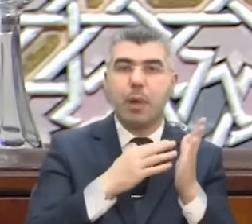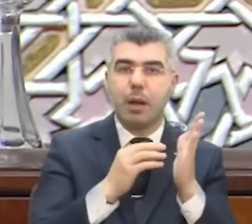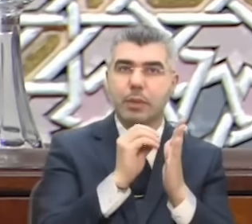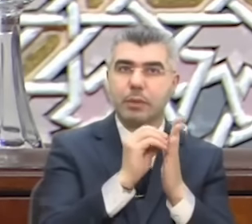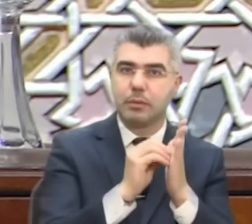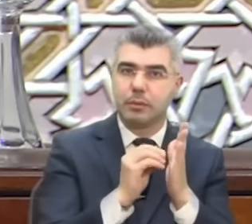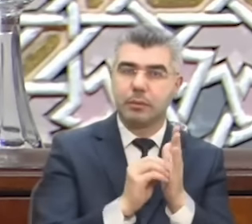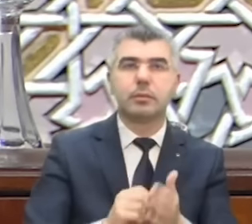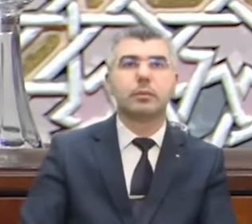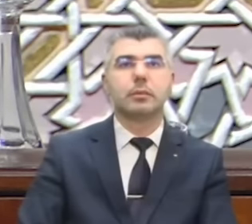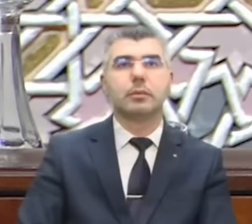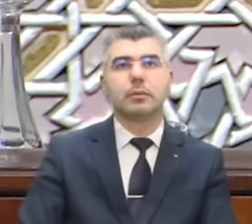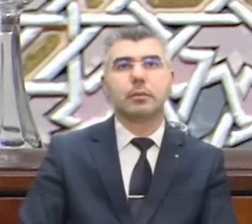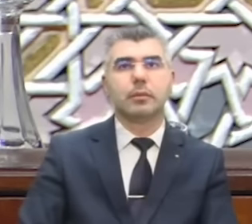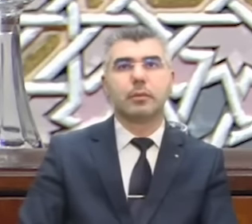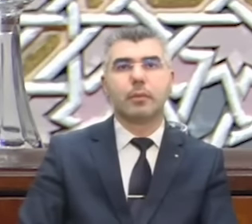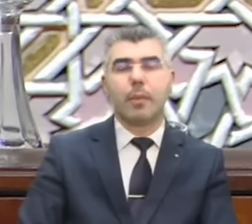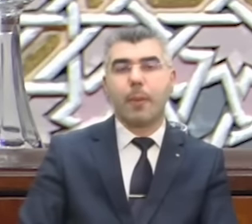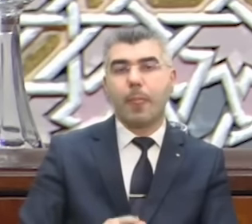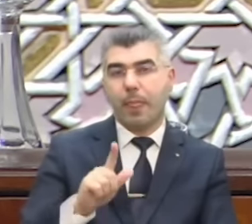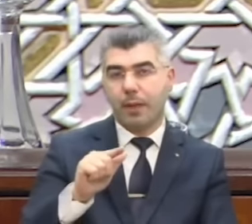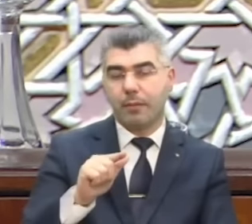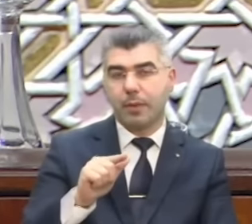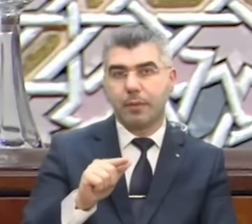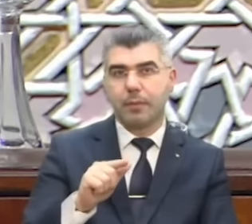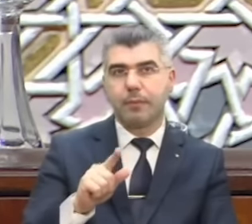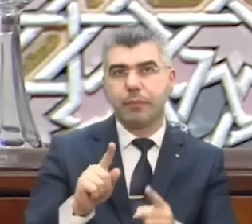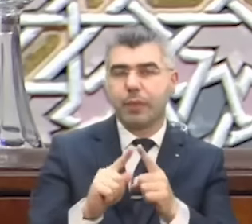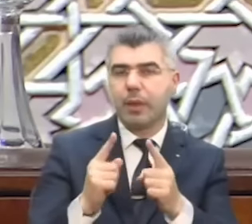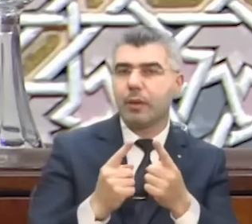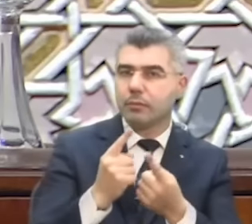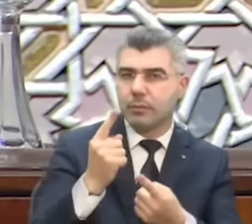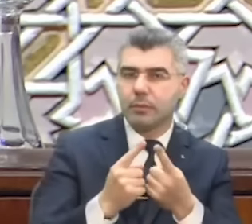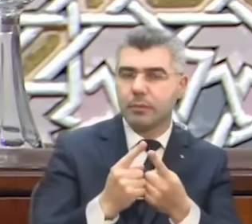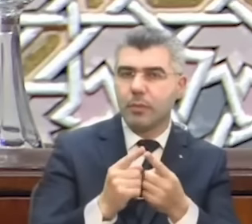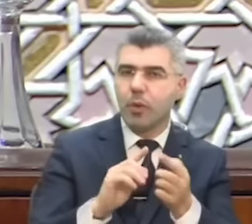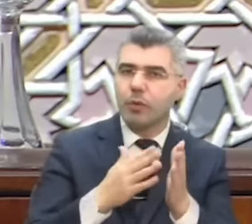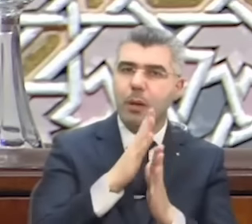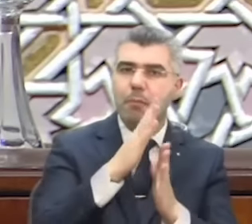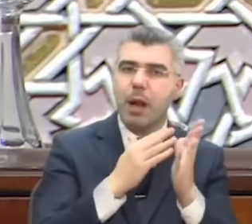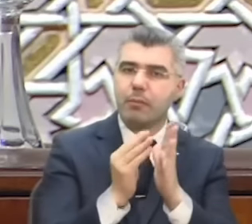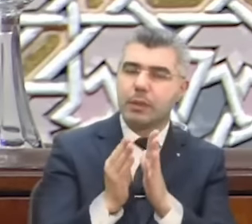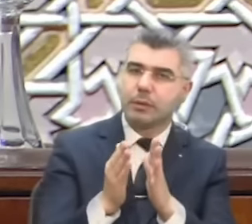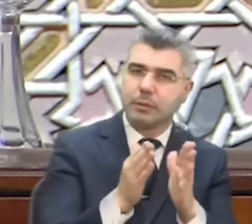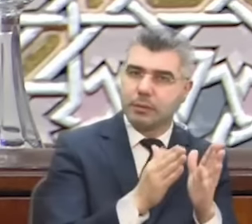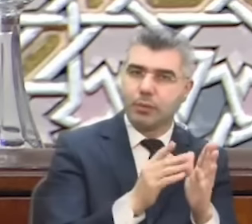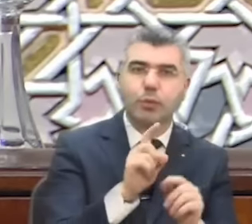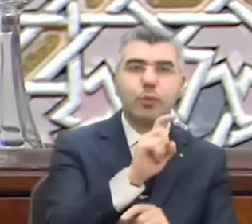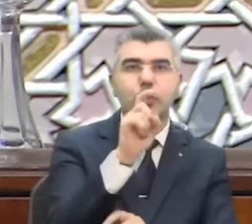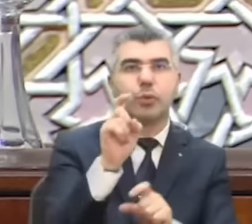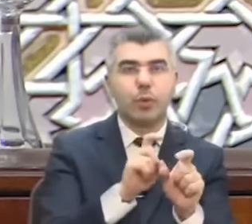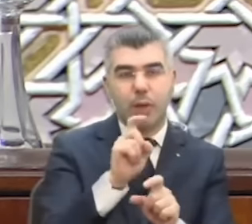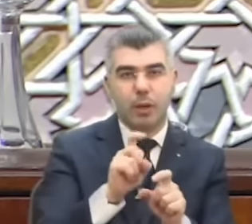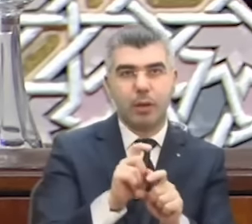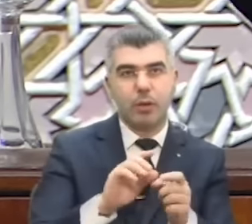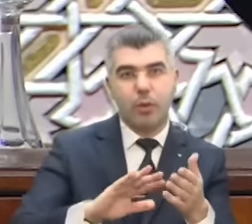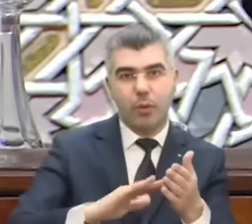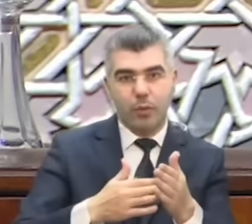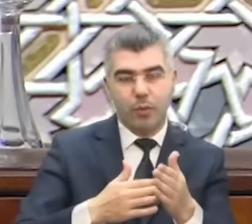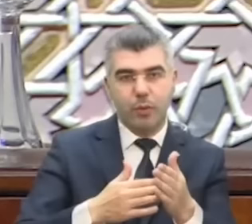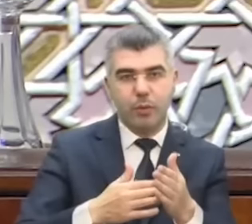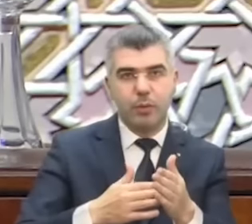استثناء عطيت لهذا استثناء خروجا على البرنامج باش تطرحوا هذه الاسئله. الا جينا نطرحوا اسئله، كل شيء